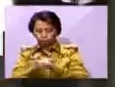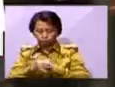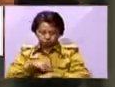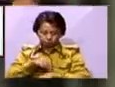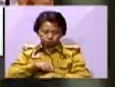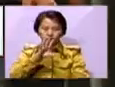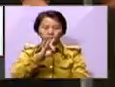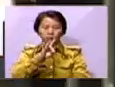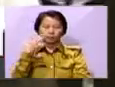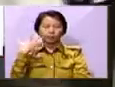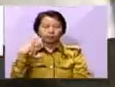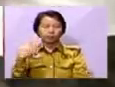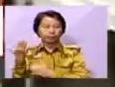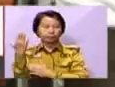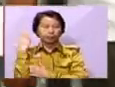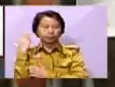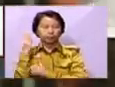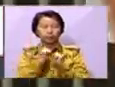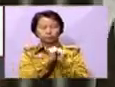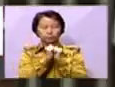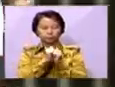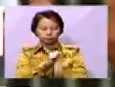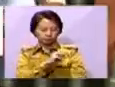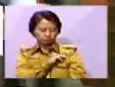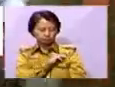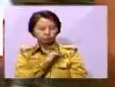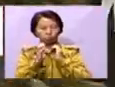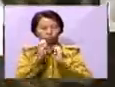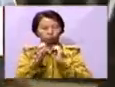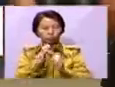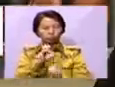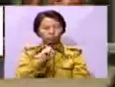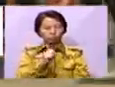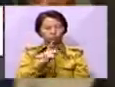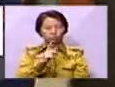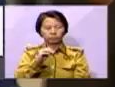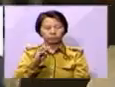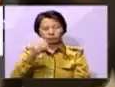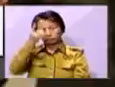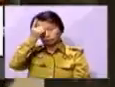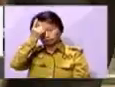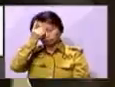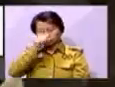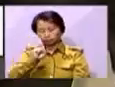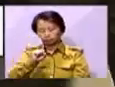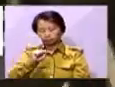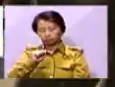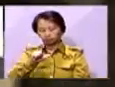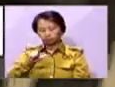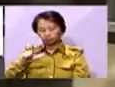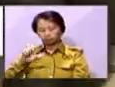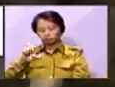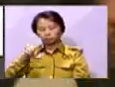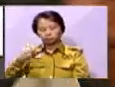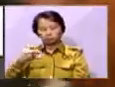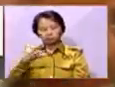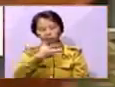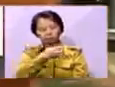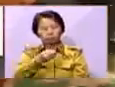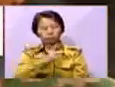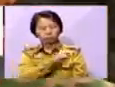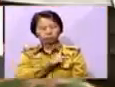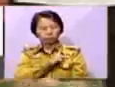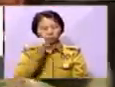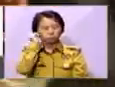pukul 8.15 pagi diiringi Menteri Komunikasi dan Multimedia Dato' Seri Dr. Mohamad Saleh Tun Said Keluak dan